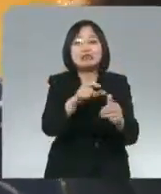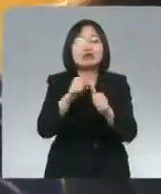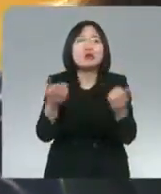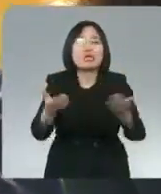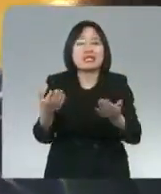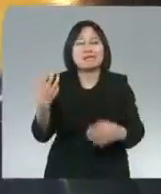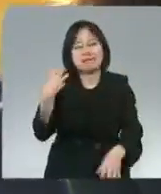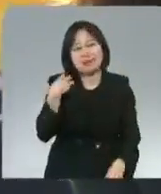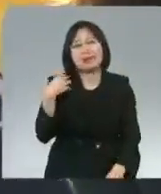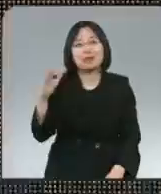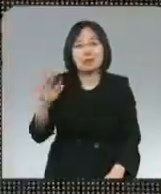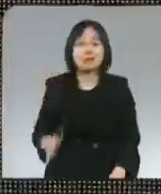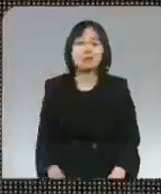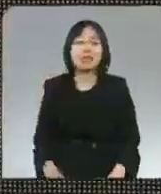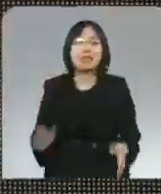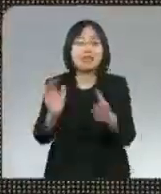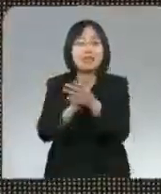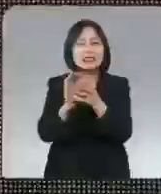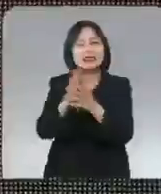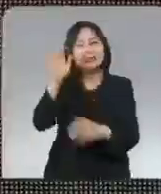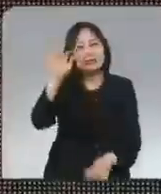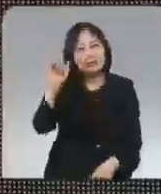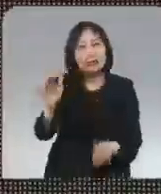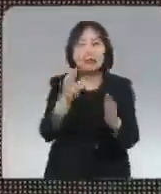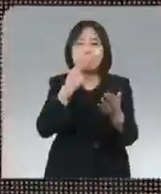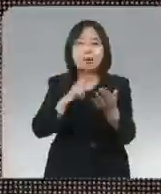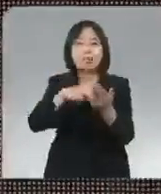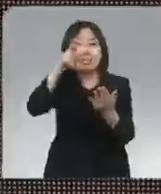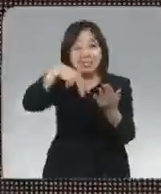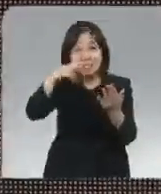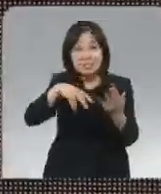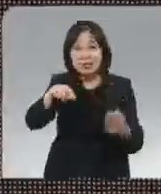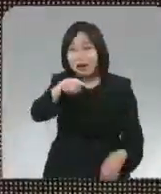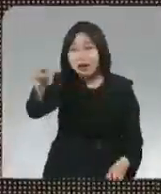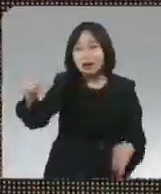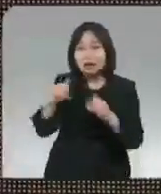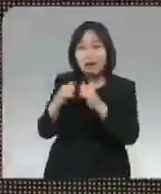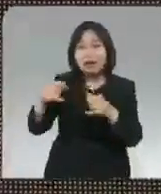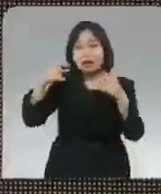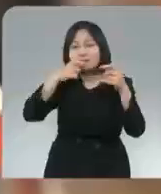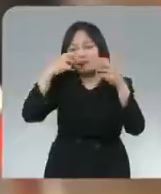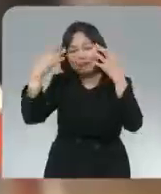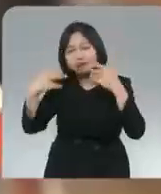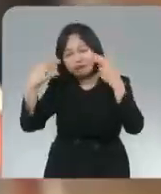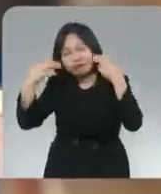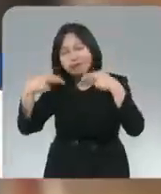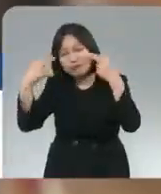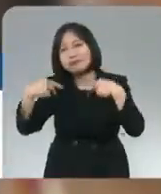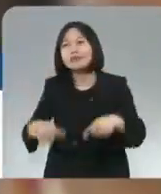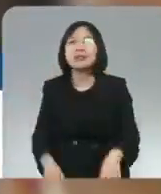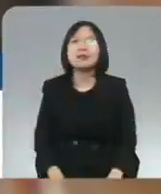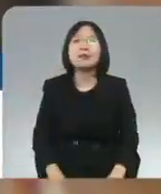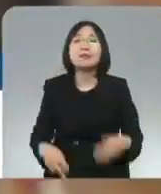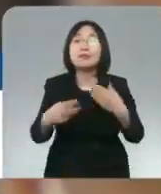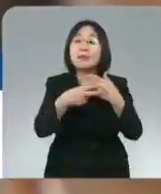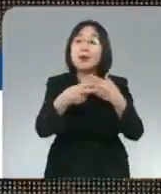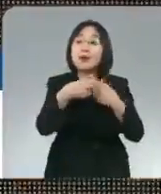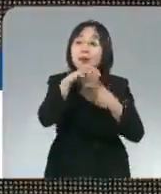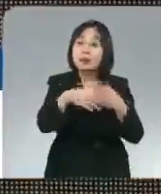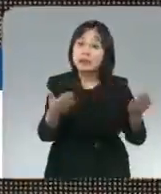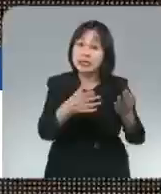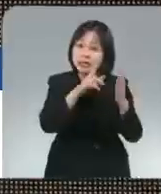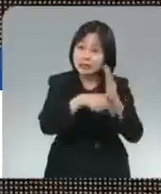cérémonie commémorative à al sadd dans la province de quang et où se trouve le lycée est and one la plupart des victimes de la tragédie